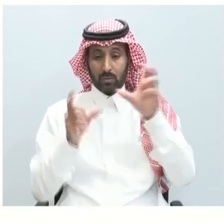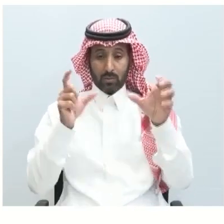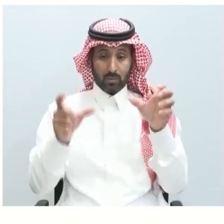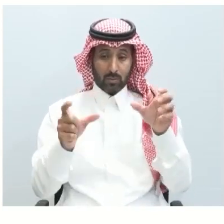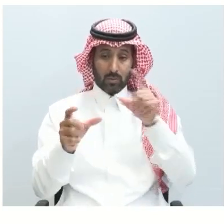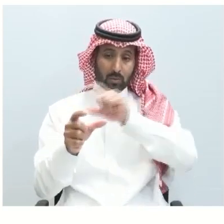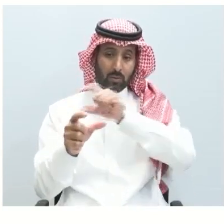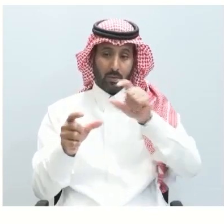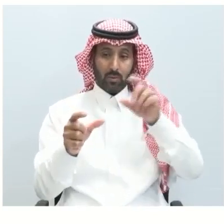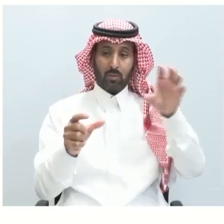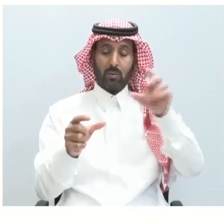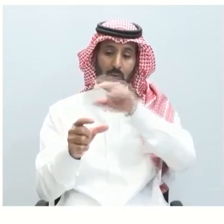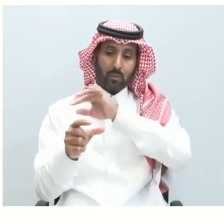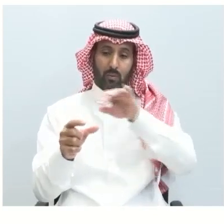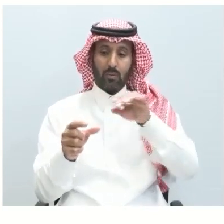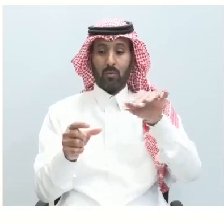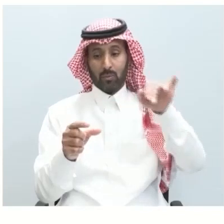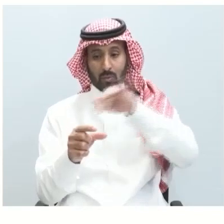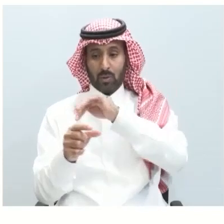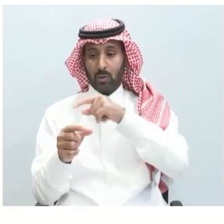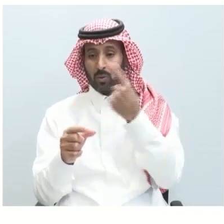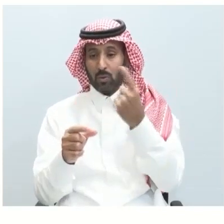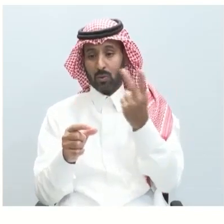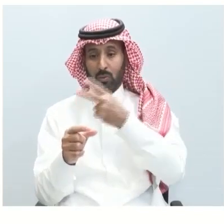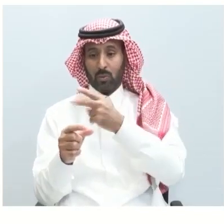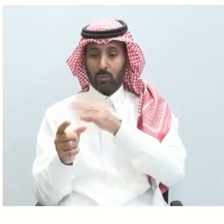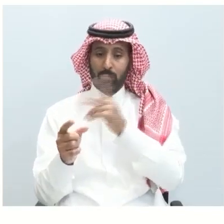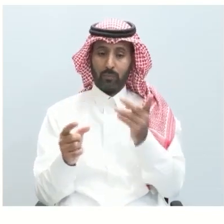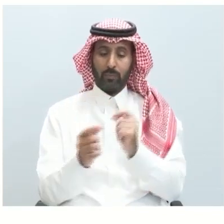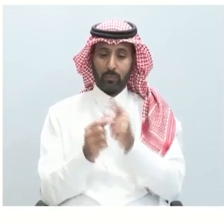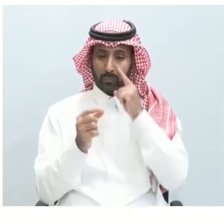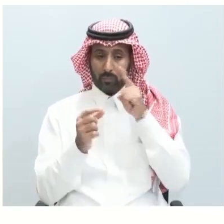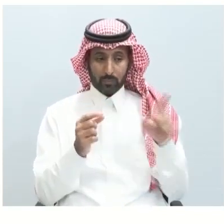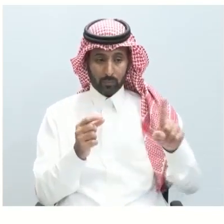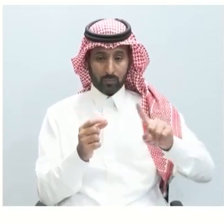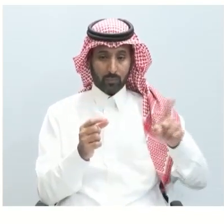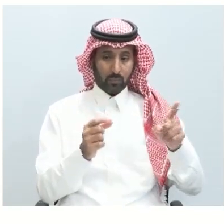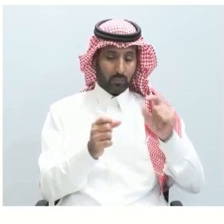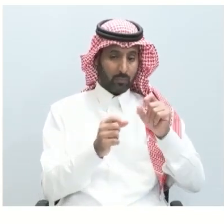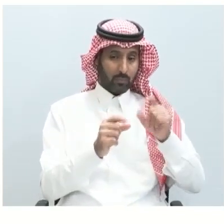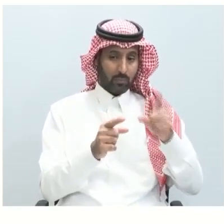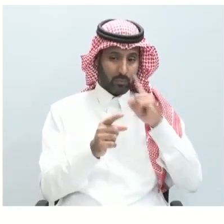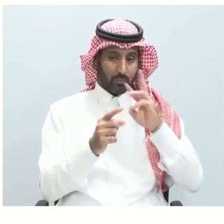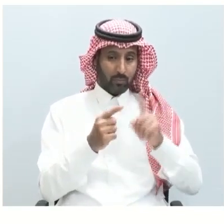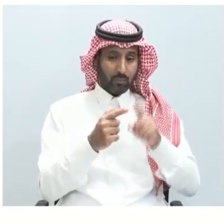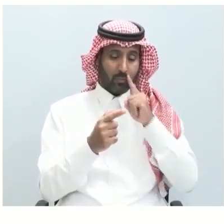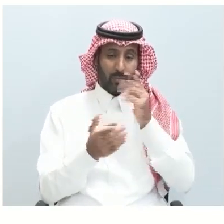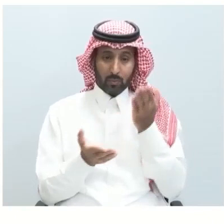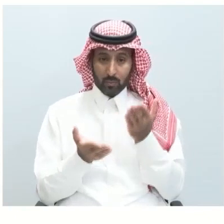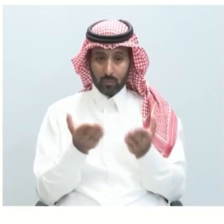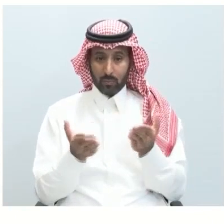الاول والعكس الى الدورق الثاني اذا تشير قراءات العداد ايضا ان هناك نوع من